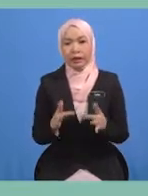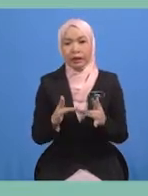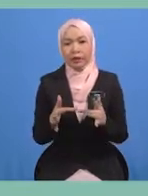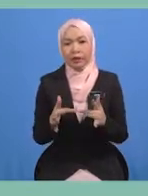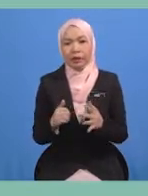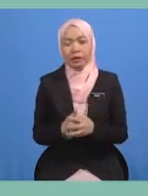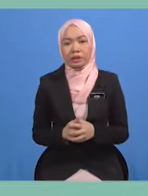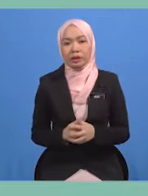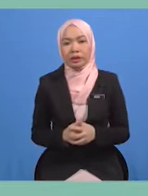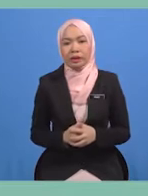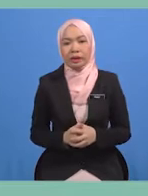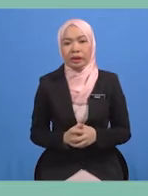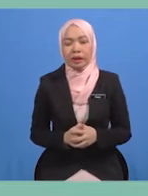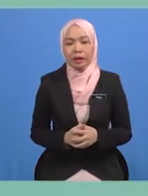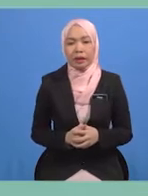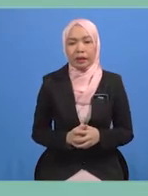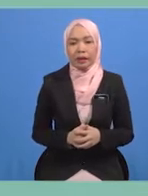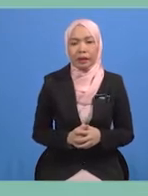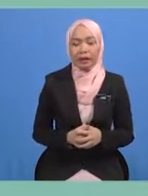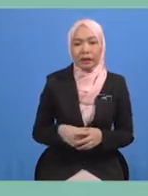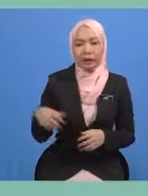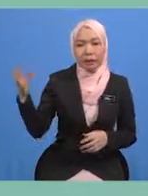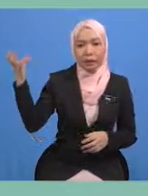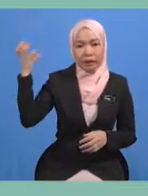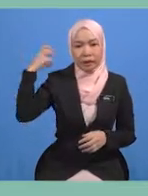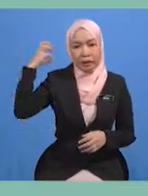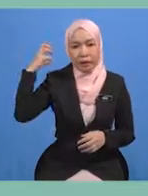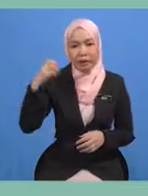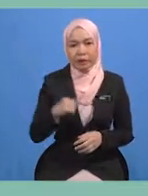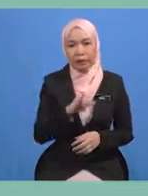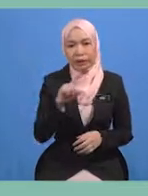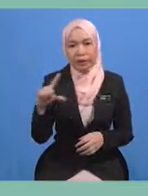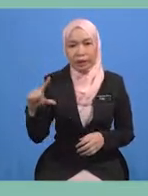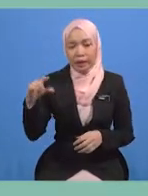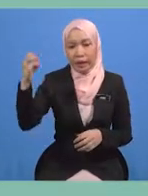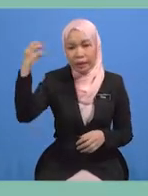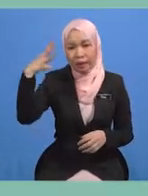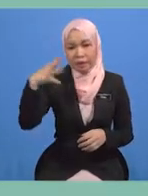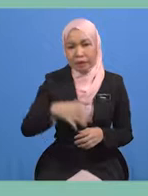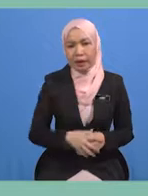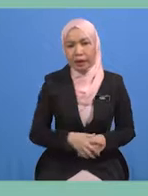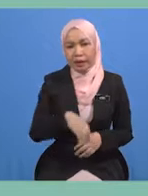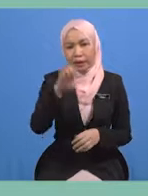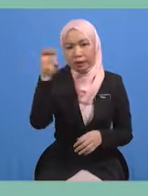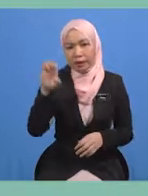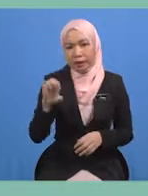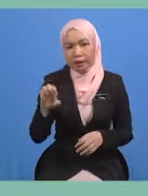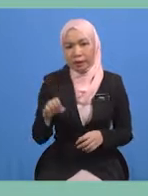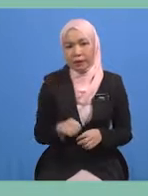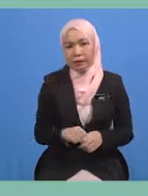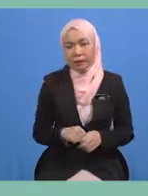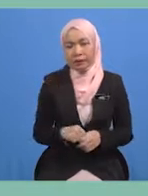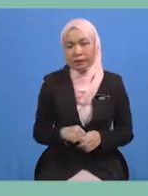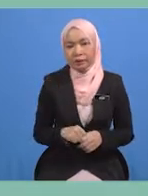Murid-murid, gelombang radio adalah satu jenis sinaran elektromagnet dengan